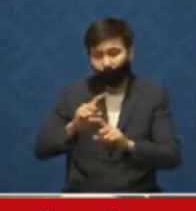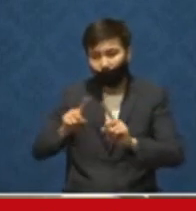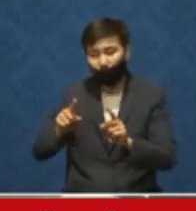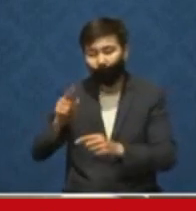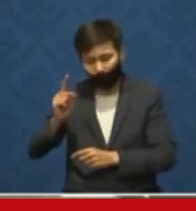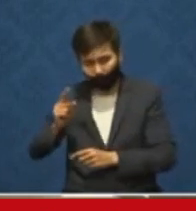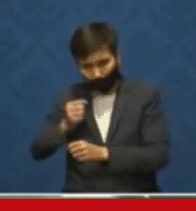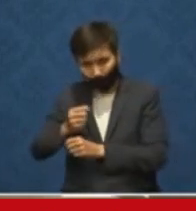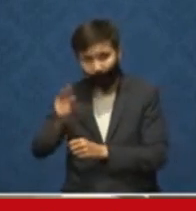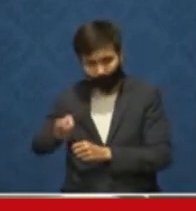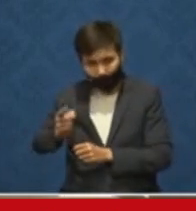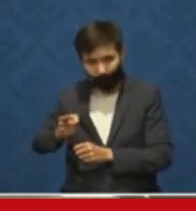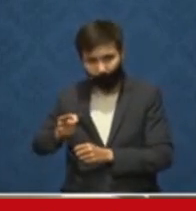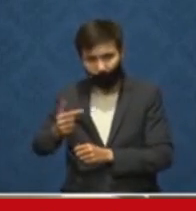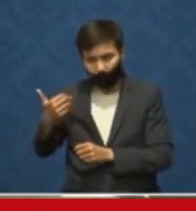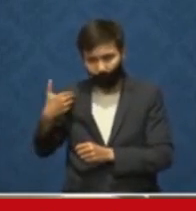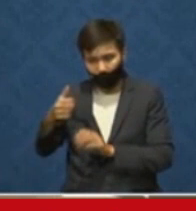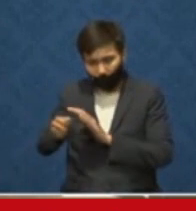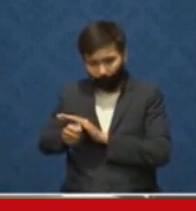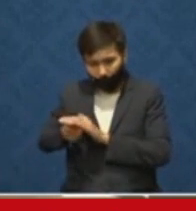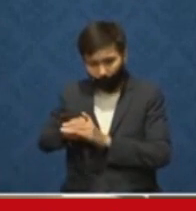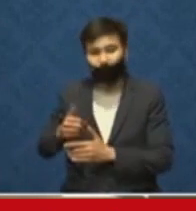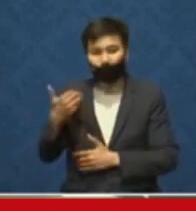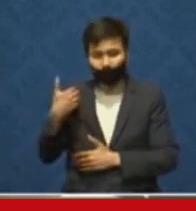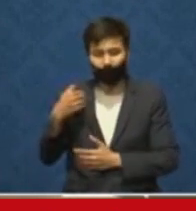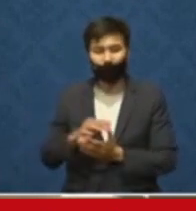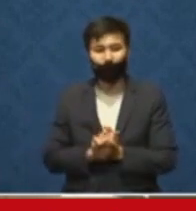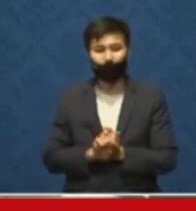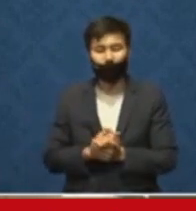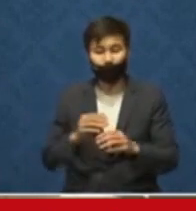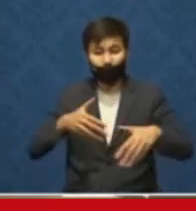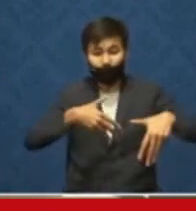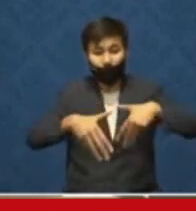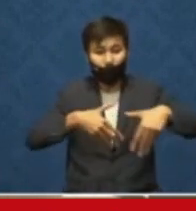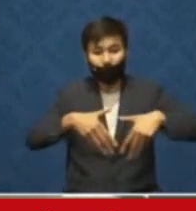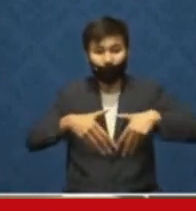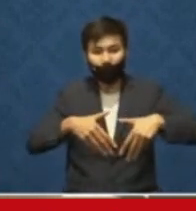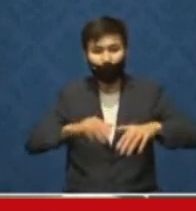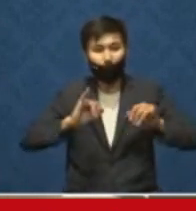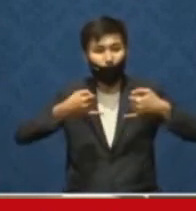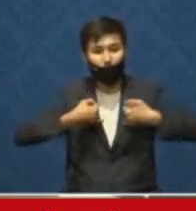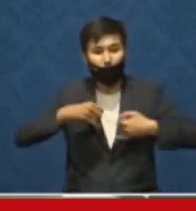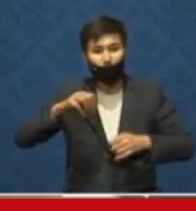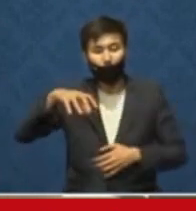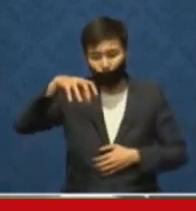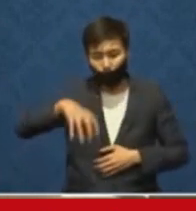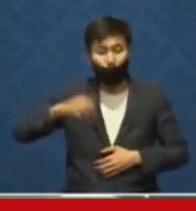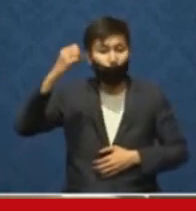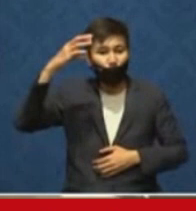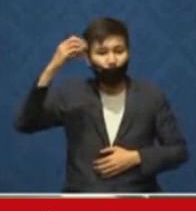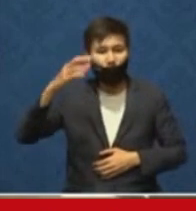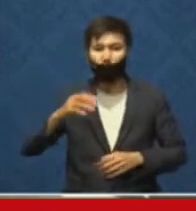ชาวบ้านบางหน้าแล้วท้ายที่สุดก็เอาทุนใหญ่นี่คือการทุจริตแบบหนึ่งอาจารย์ประธานครับ